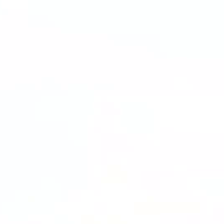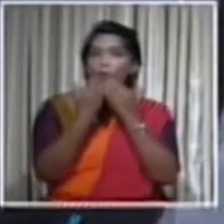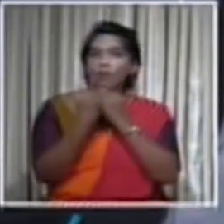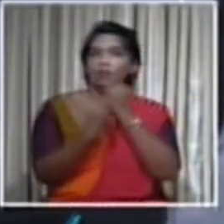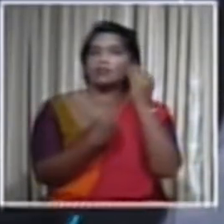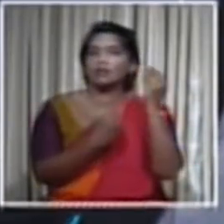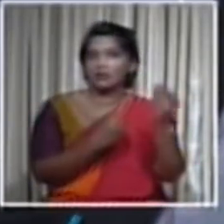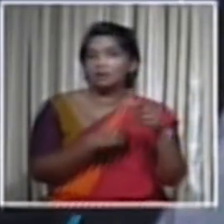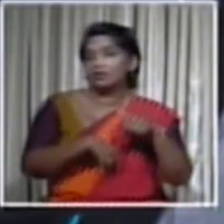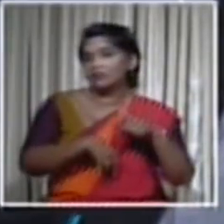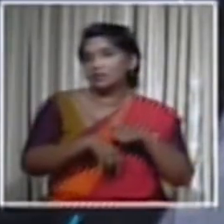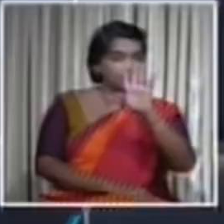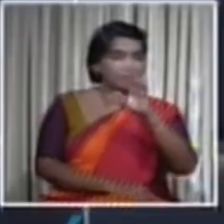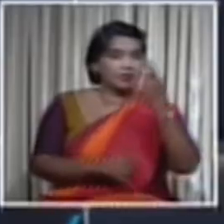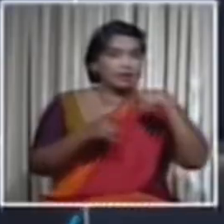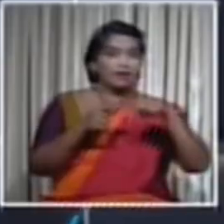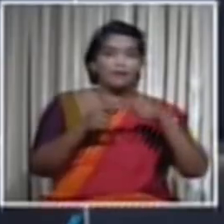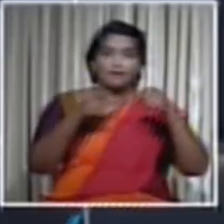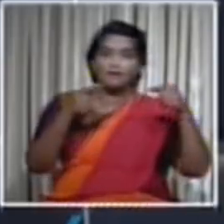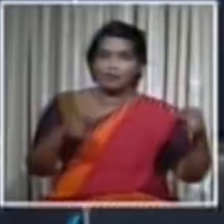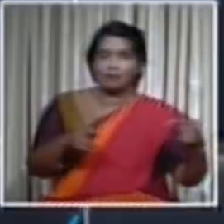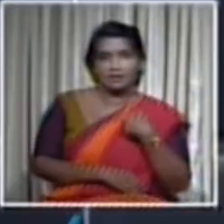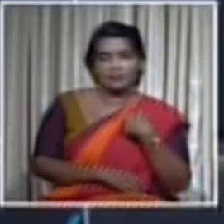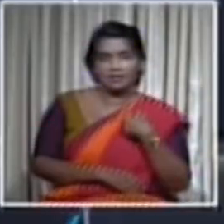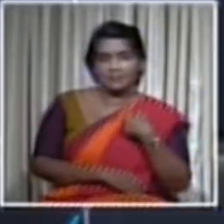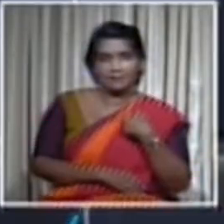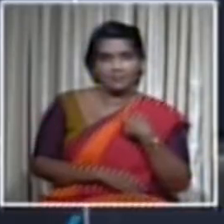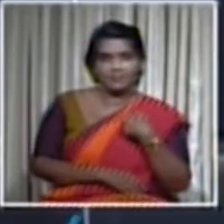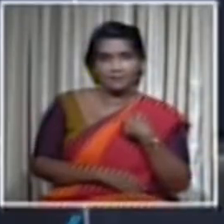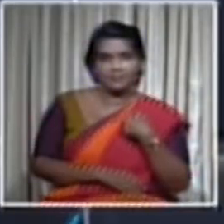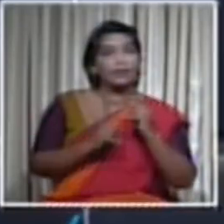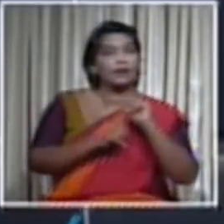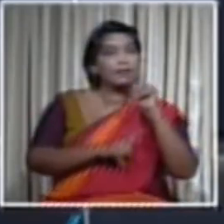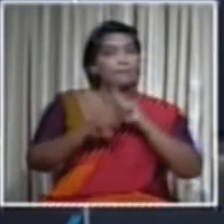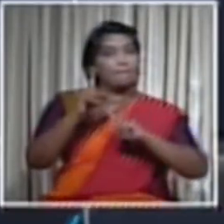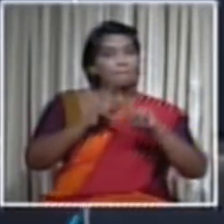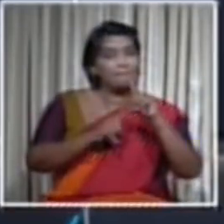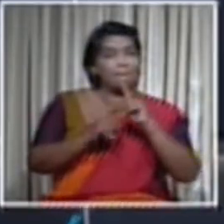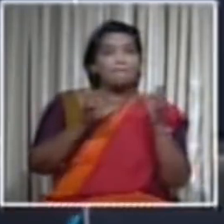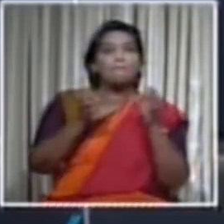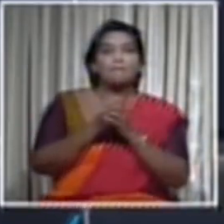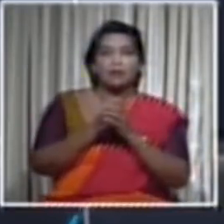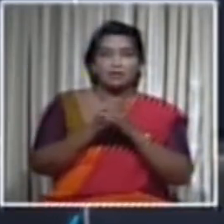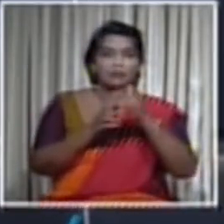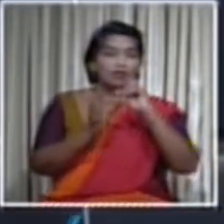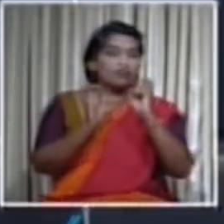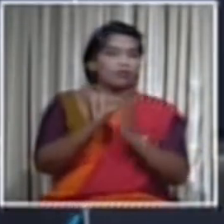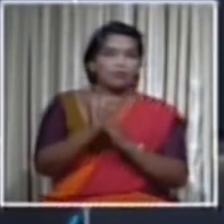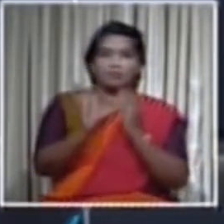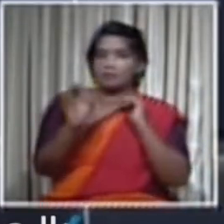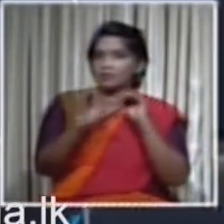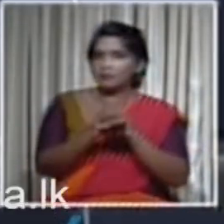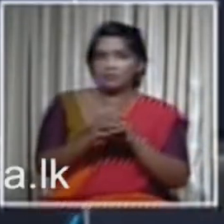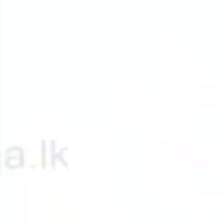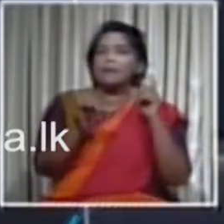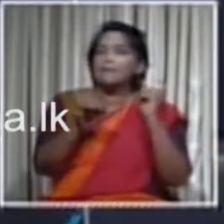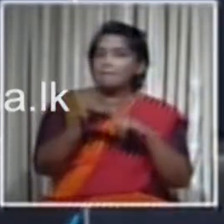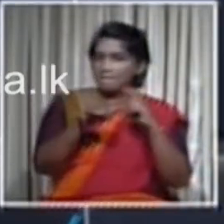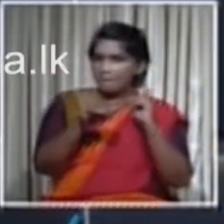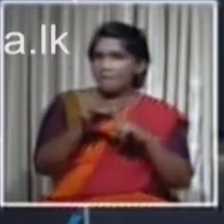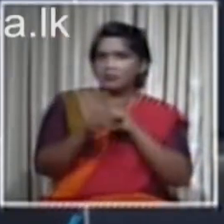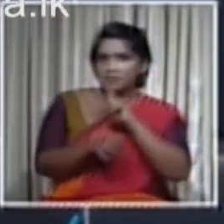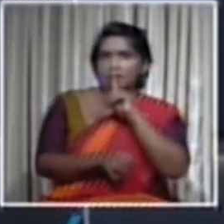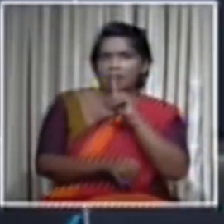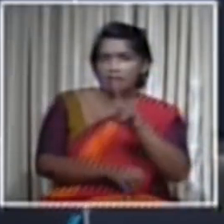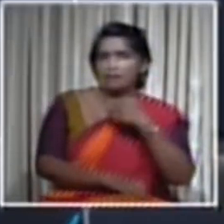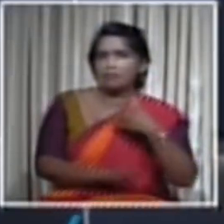දෙන්න මේ වෙලාව හිටවලා ඉන්නේ. මම විපක්ෂේ නෙමෙයි. මම පාර්ලිමේන්තුව පක්ෂ නායකයේ කමිටියෙත් නැහැ. මං ආවේ මේ ප්‍රශ්නේ ගැන අහලා